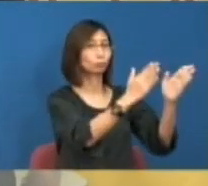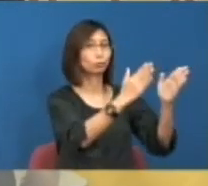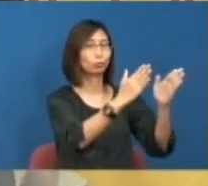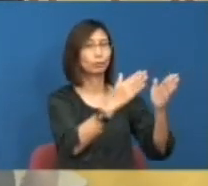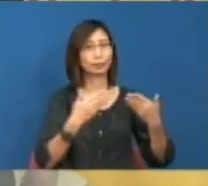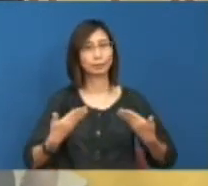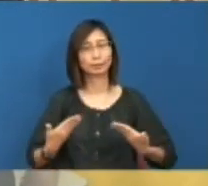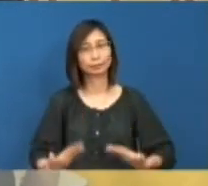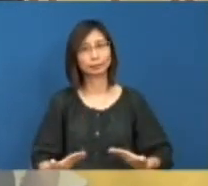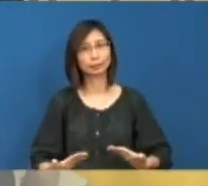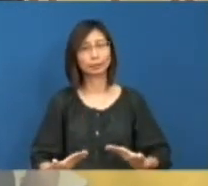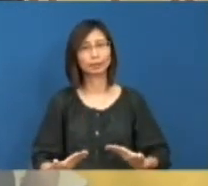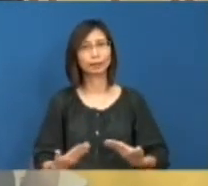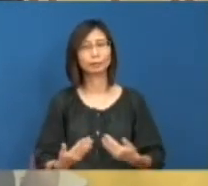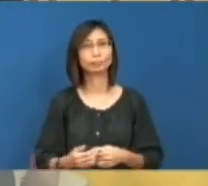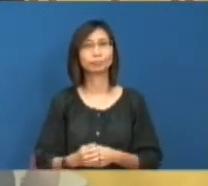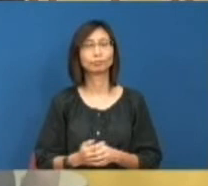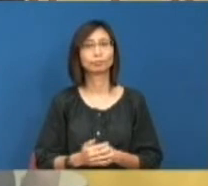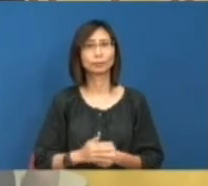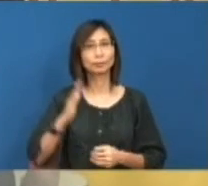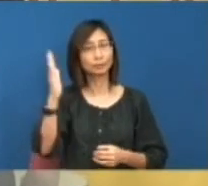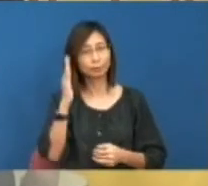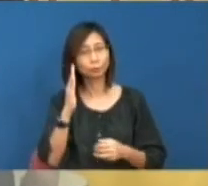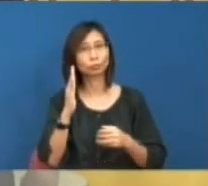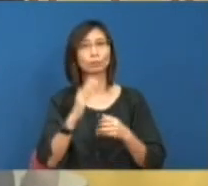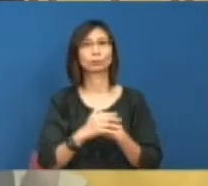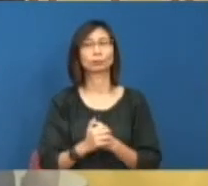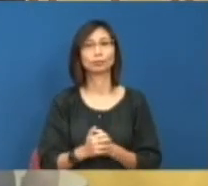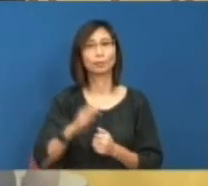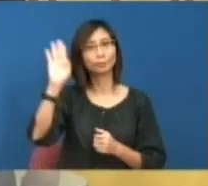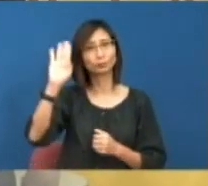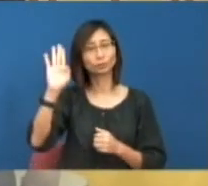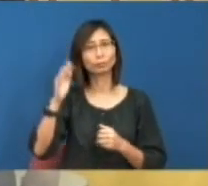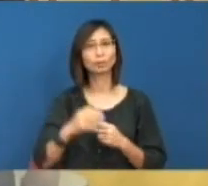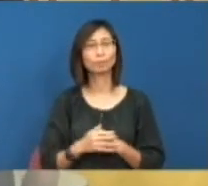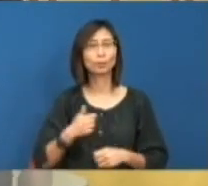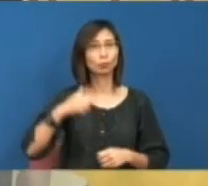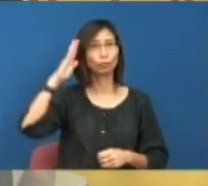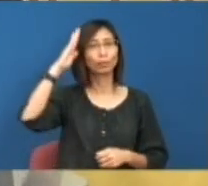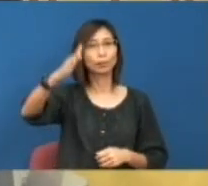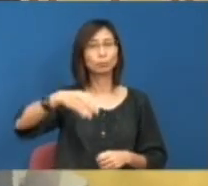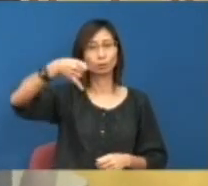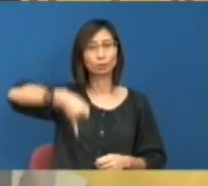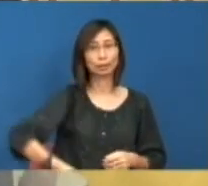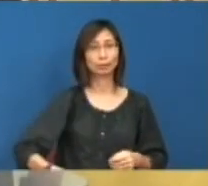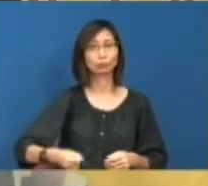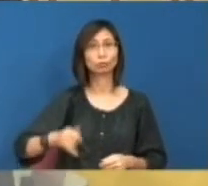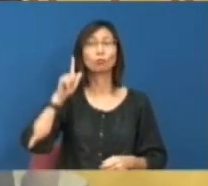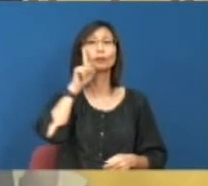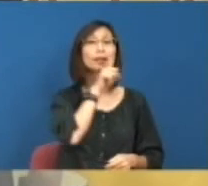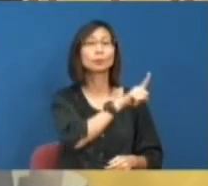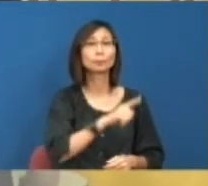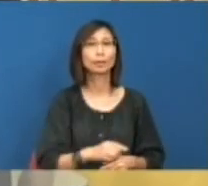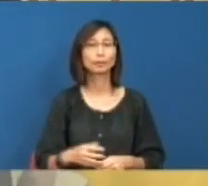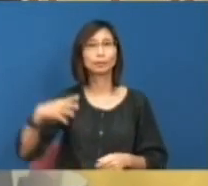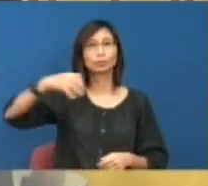講到而家呢度咧，就係暫時同大家 say goodbye 啦。咁我希望喺下個禮拜有個主題就係